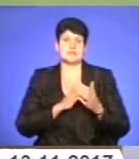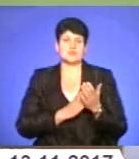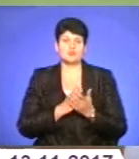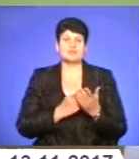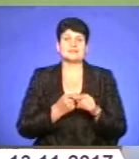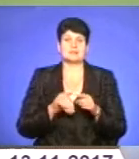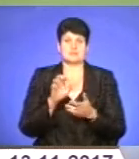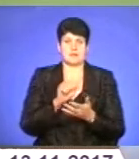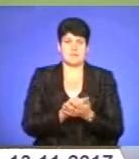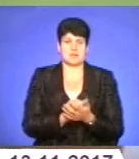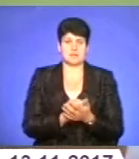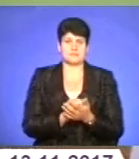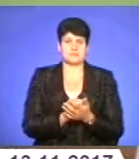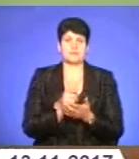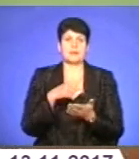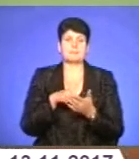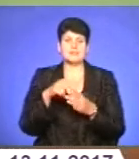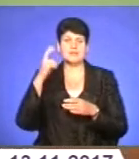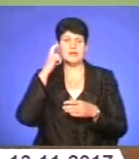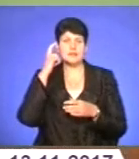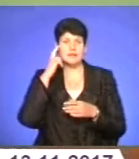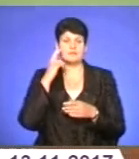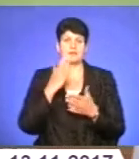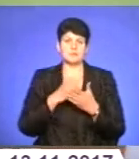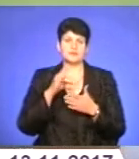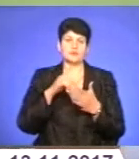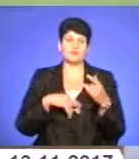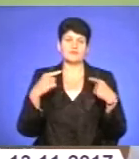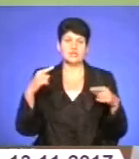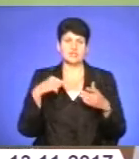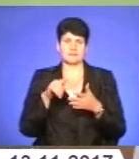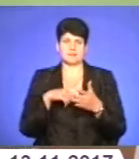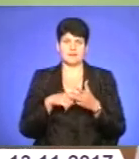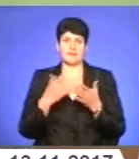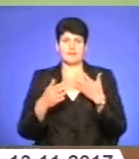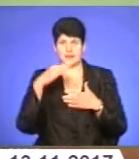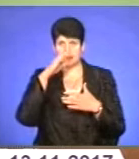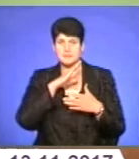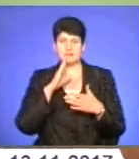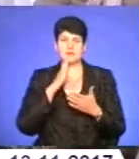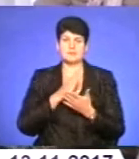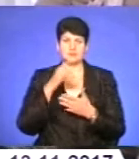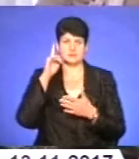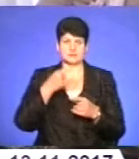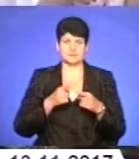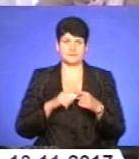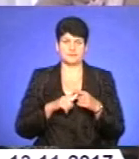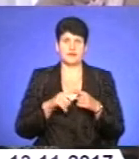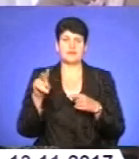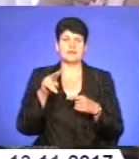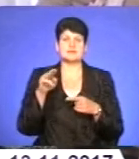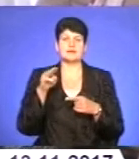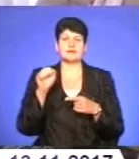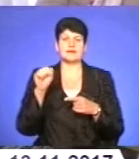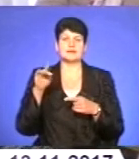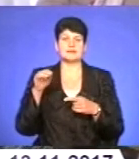цим займається. Ну, місто Києва, маю надію, в інших містах, але батьки мають бути обізнані в цьому. Лариса Татарінова